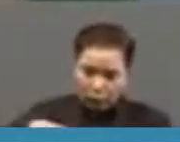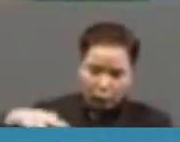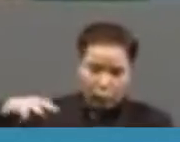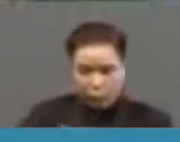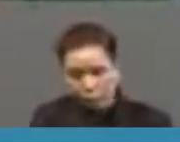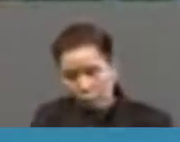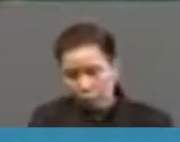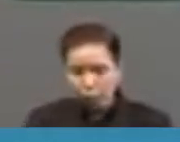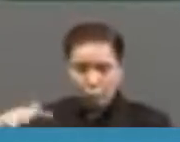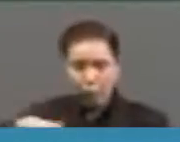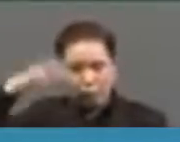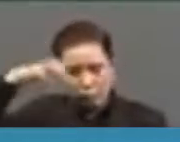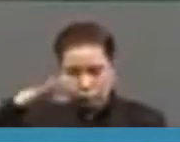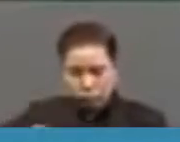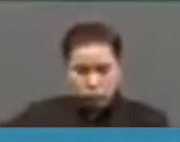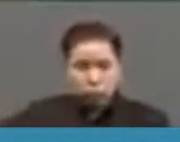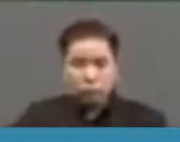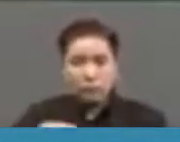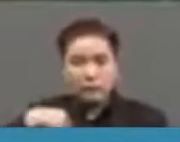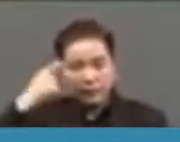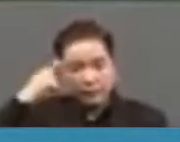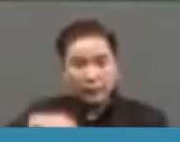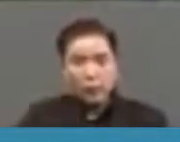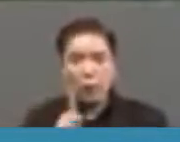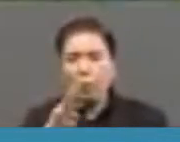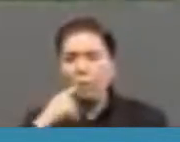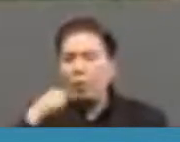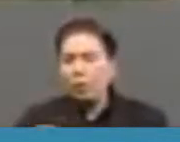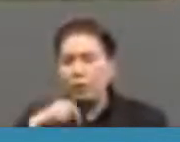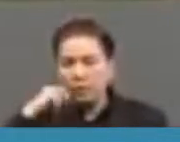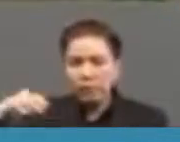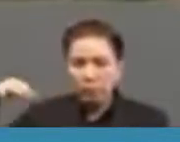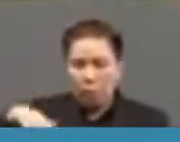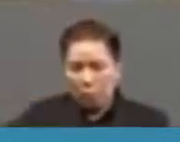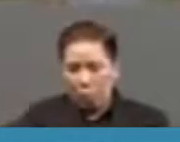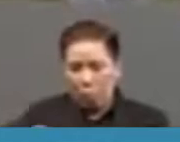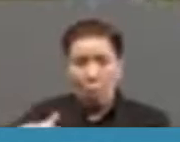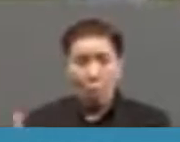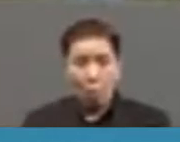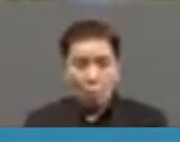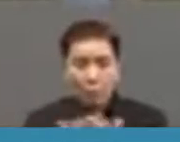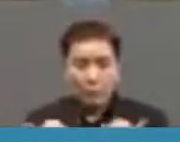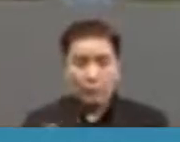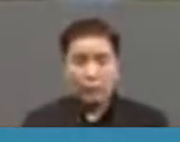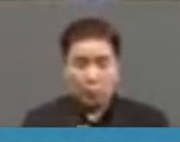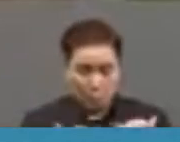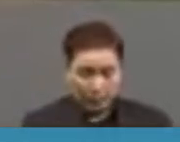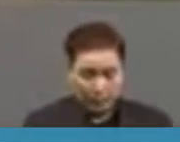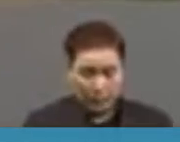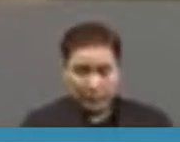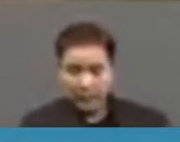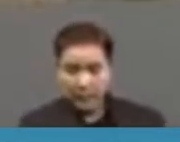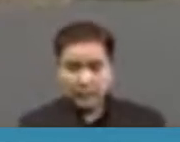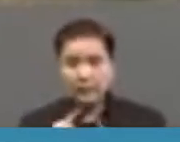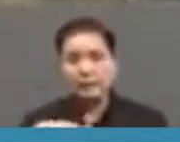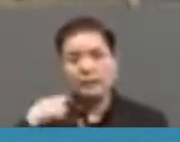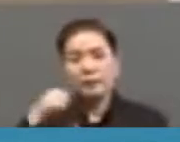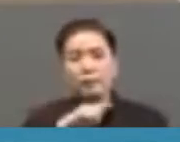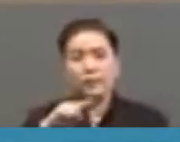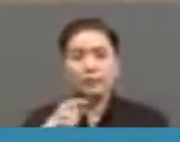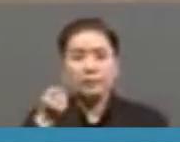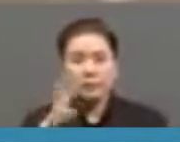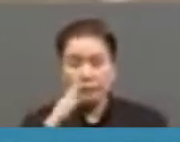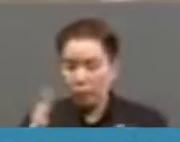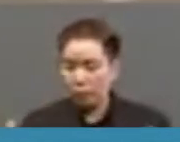จน์วรรัตน์ประเสริฐผู้เชี่ยวชาญด้านวิเคราะห์สถานการณ์น้ำในฐานะรองโฆษกสำนักงานทรัพยากรน้ำแห่งชาติหรือสธนช.